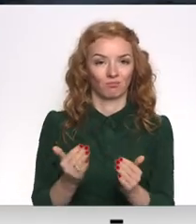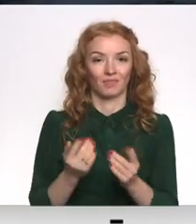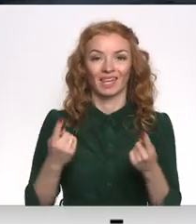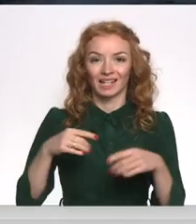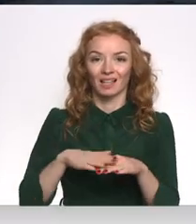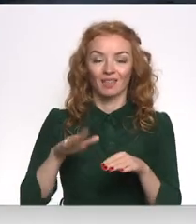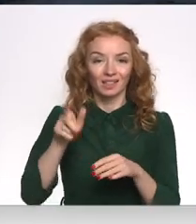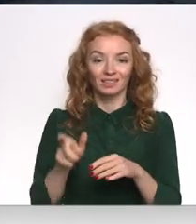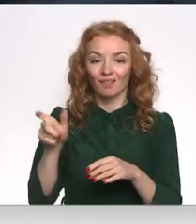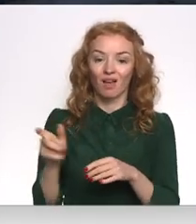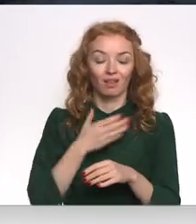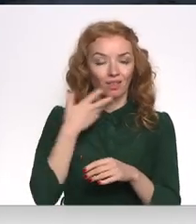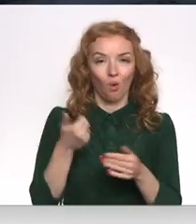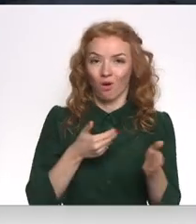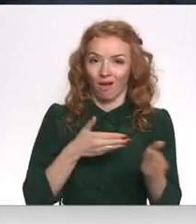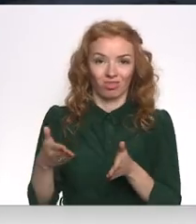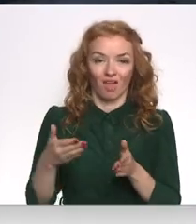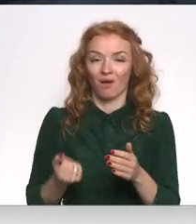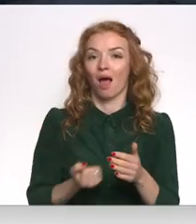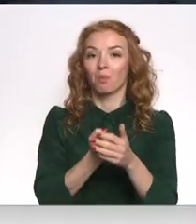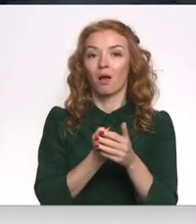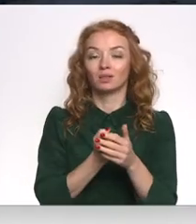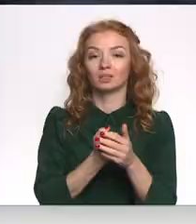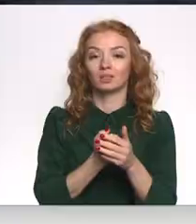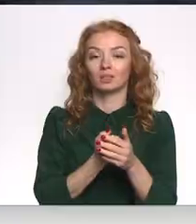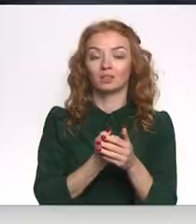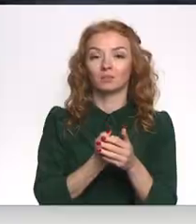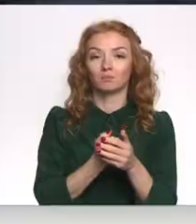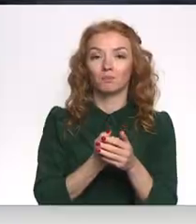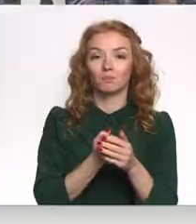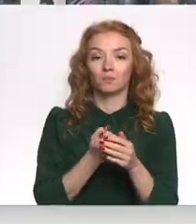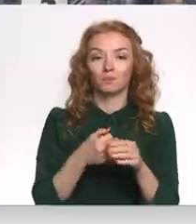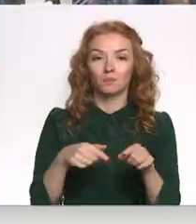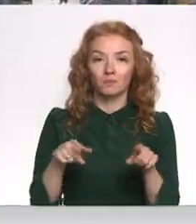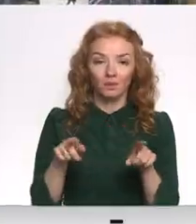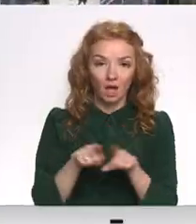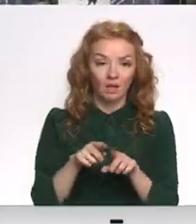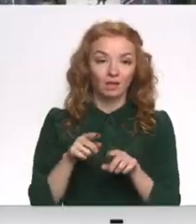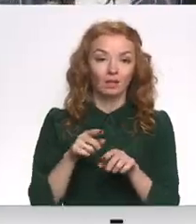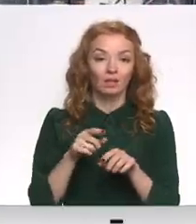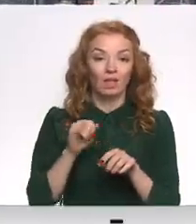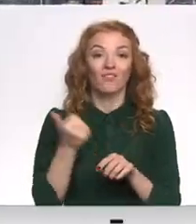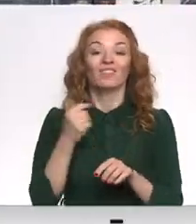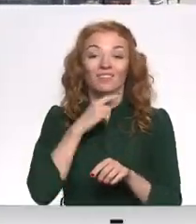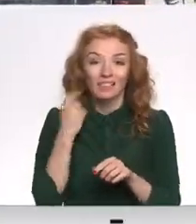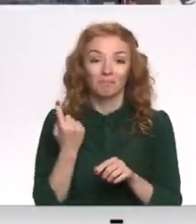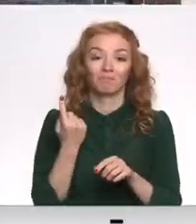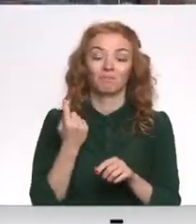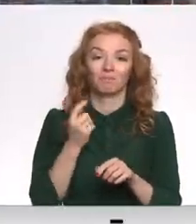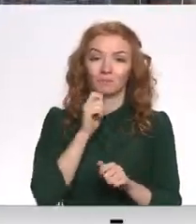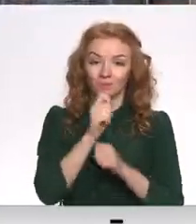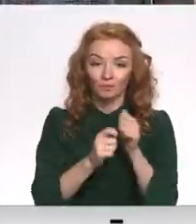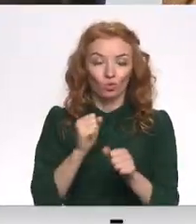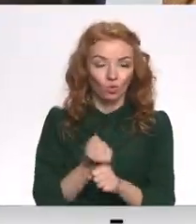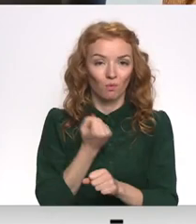apstākļos cilvēki nav tik gatavi vairs atbalstīt. Tā ir arī tajos gadījumos, kad viņi vēlētos, kad viņi gribētu.